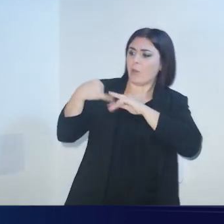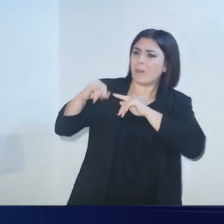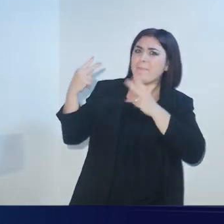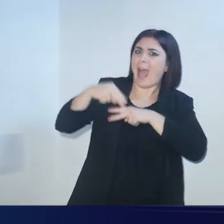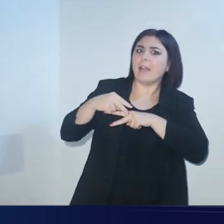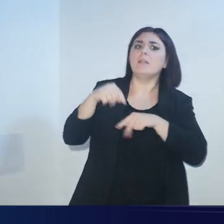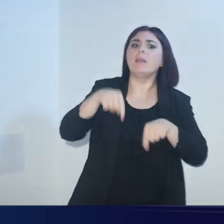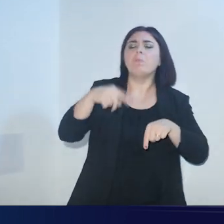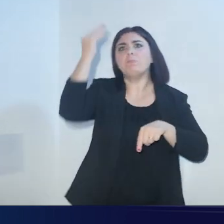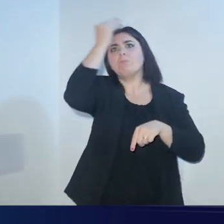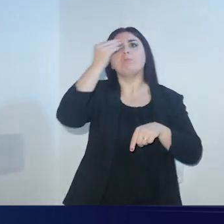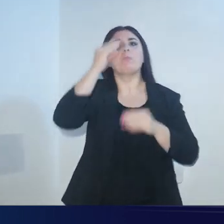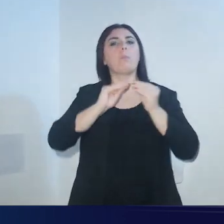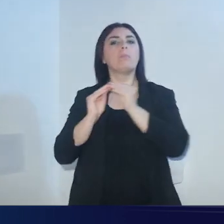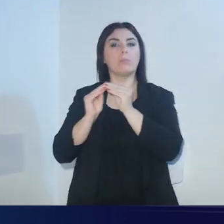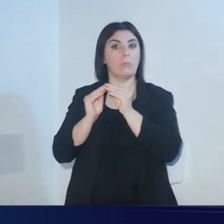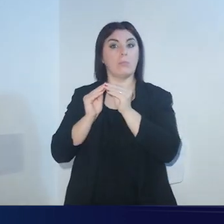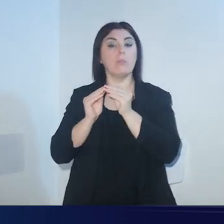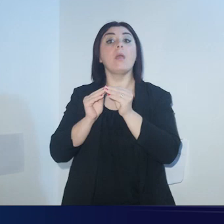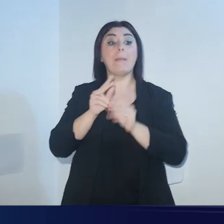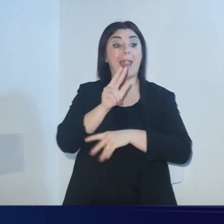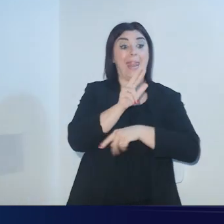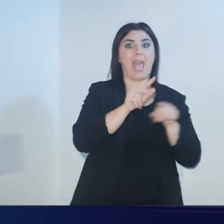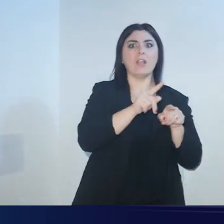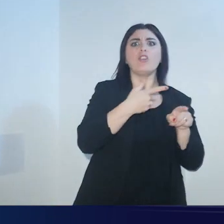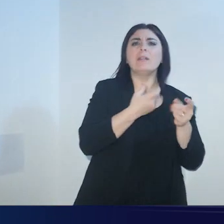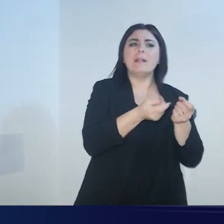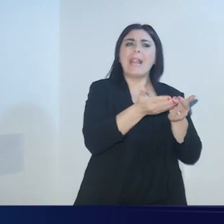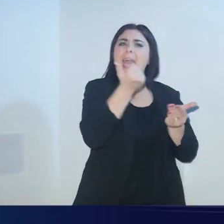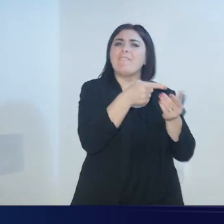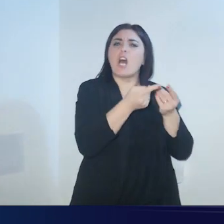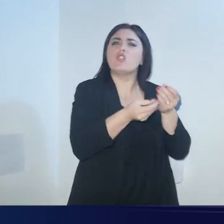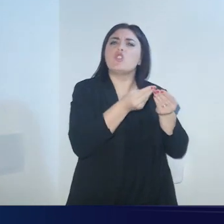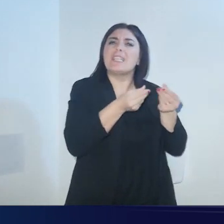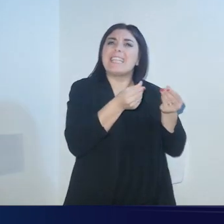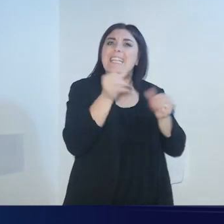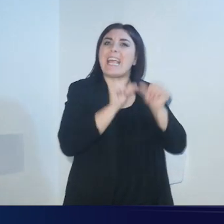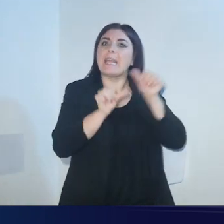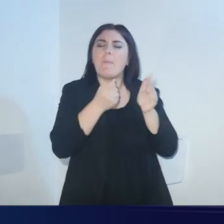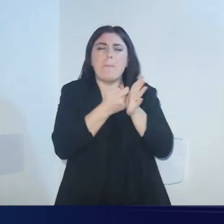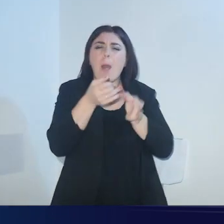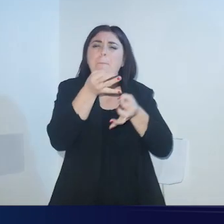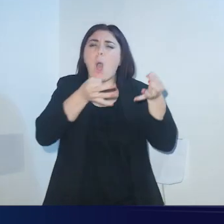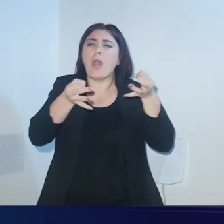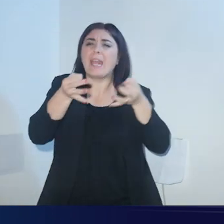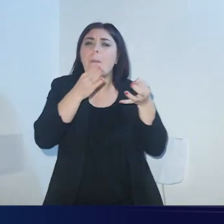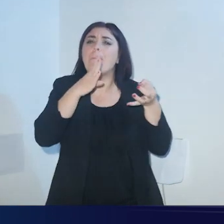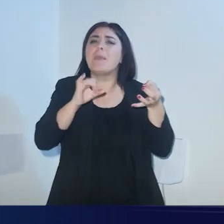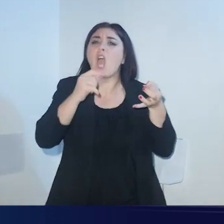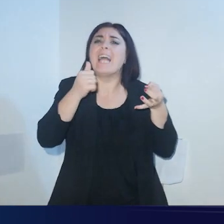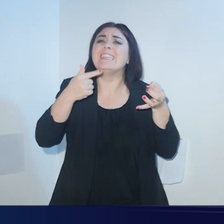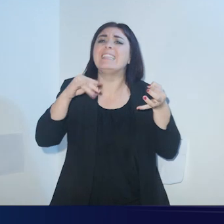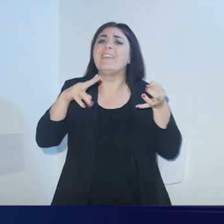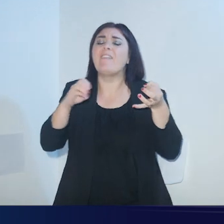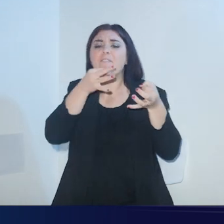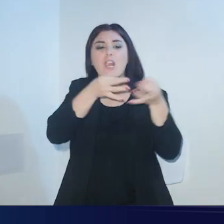abbiamo pensato di tirar fuori dal legno delle sostanze chimiche importanti, delle molecole bioattive che